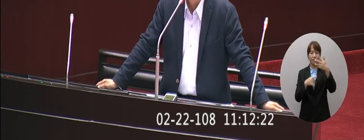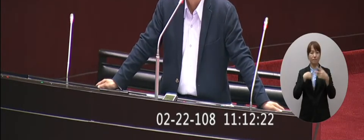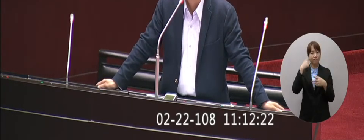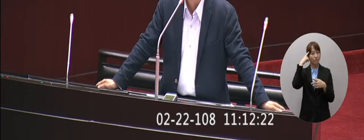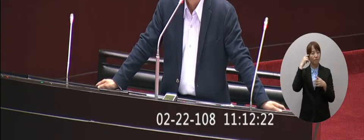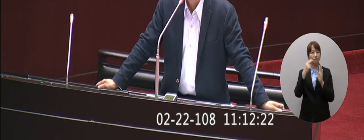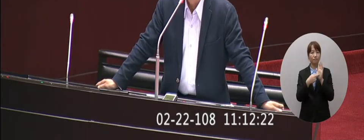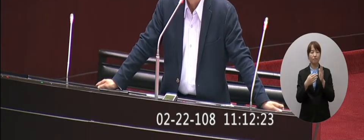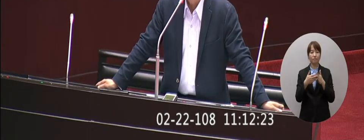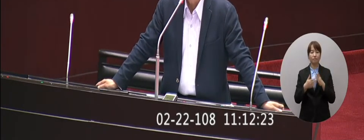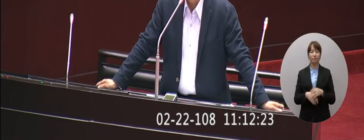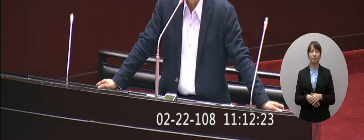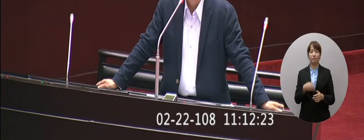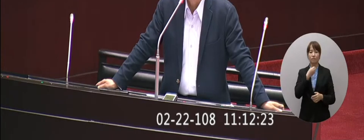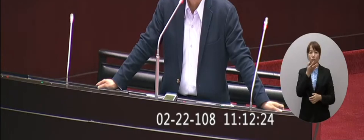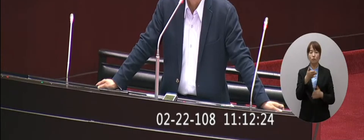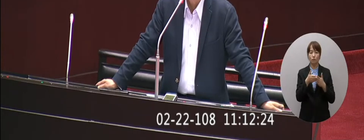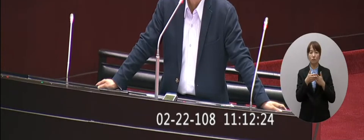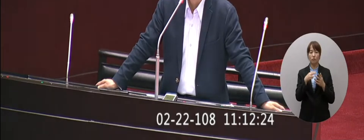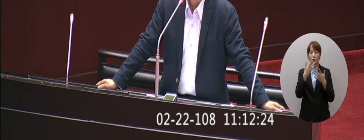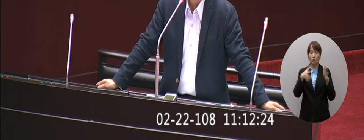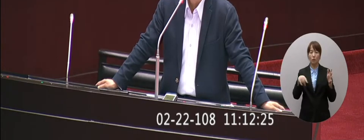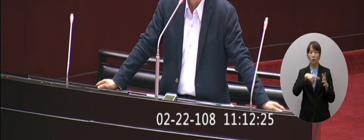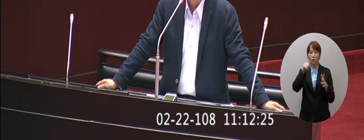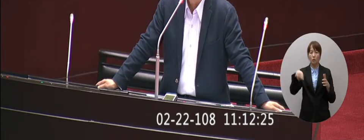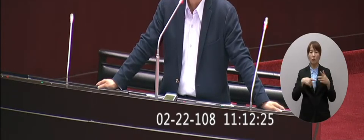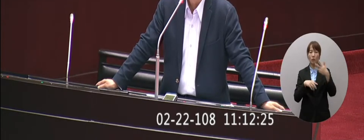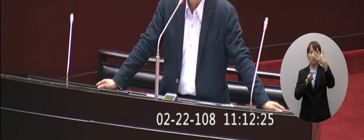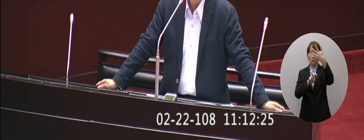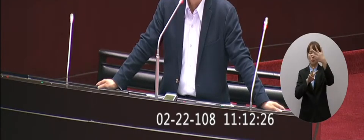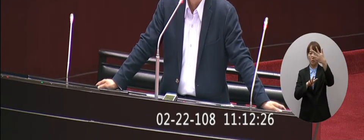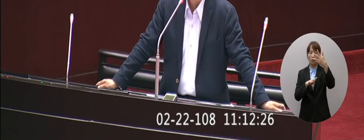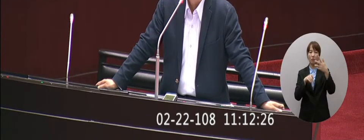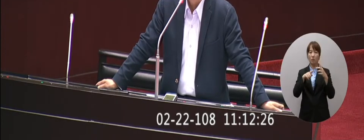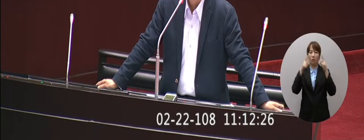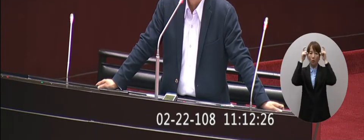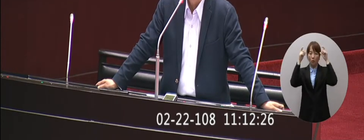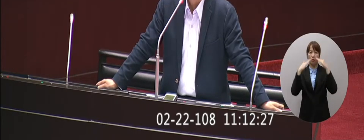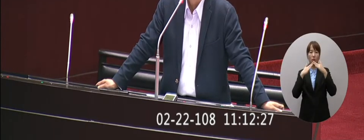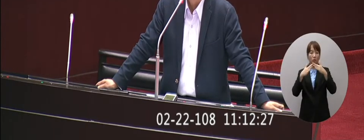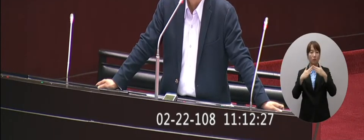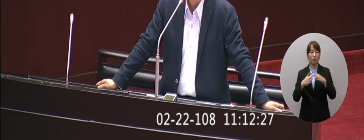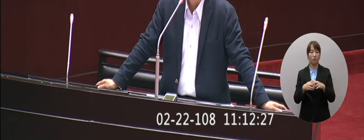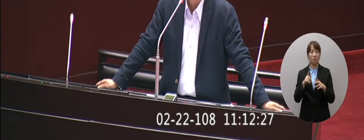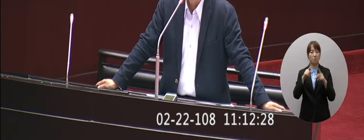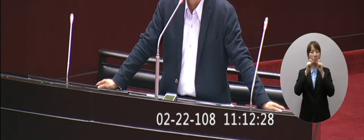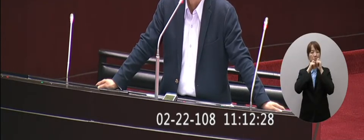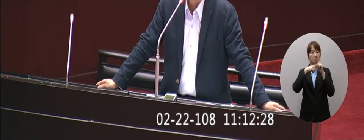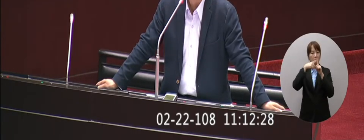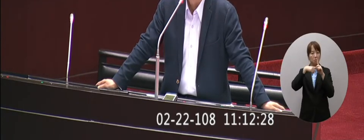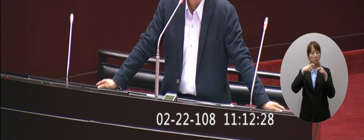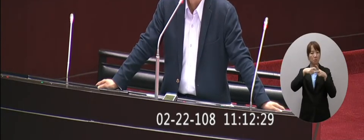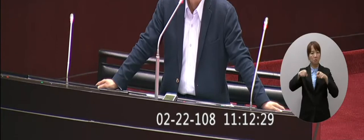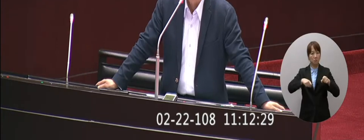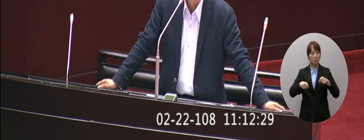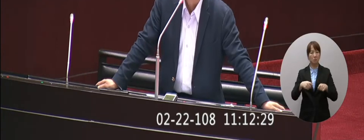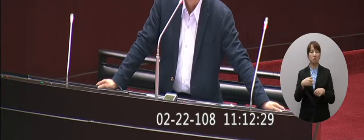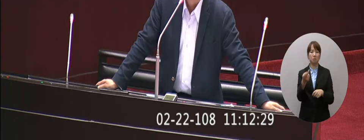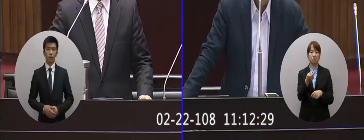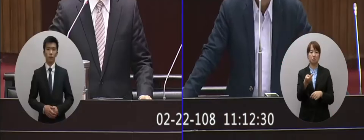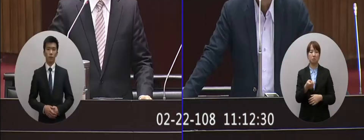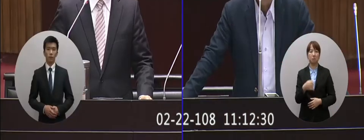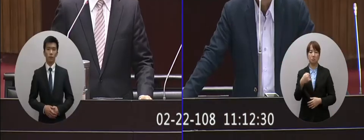话想讲哈。说的他们很多人说我们823，我们高雄市那个品质工程品质非常的